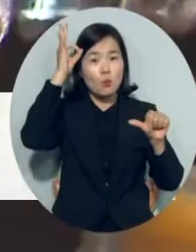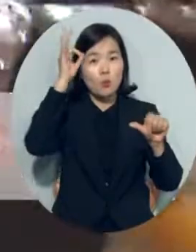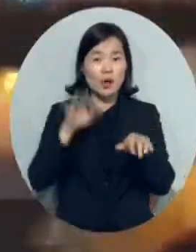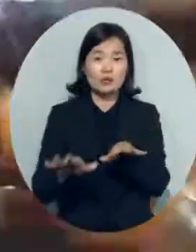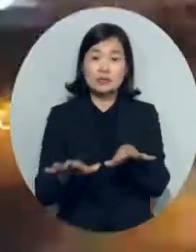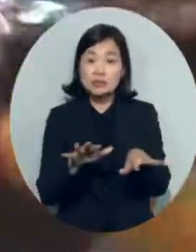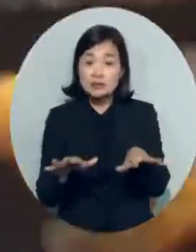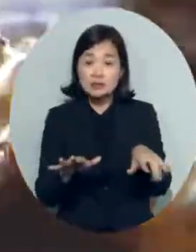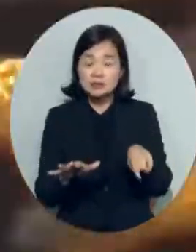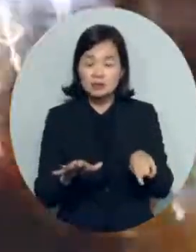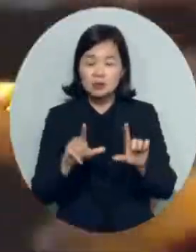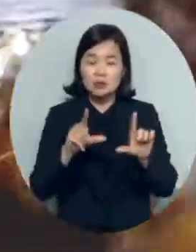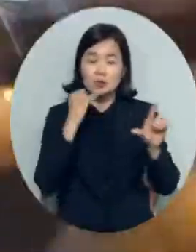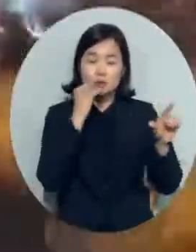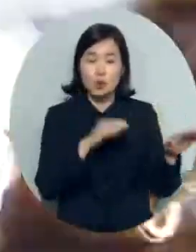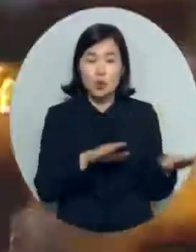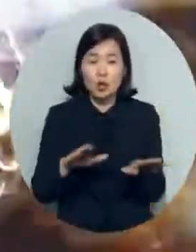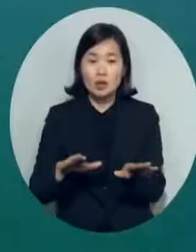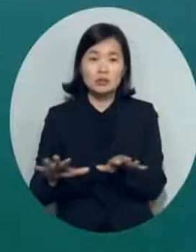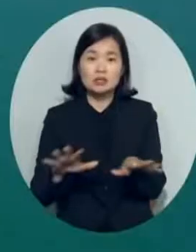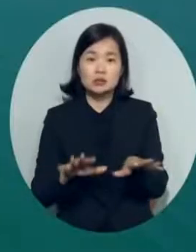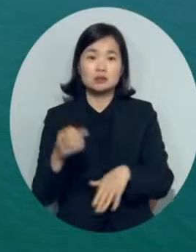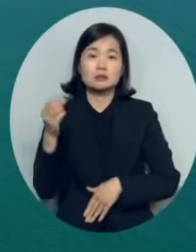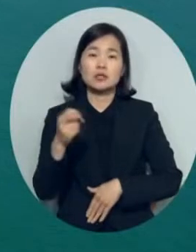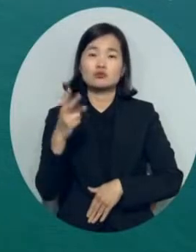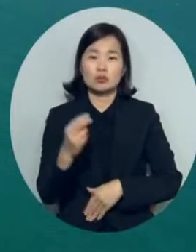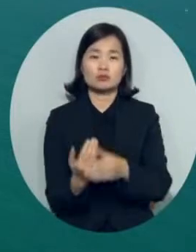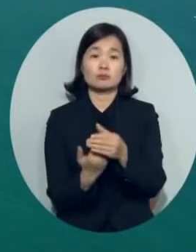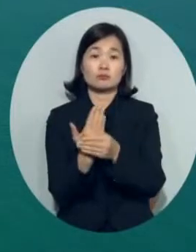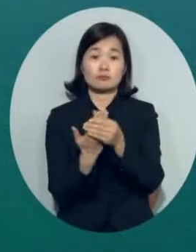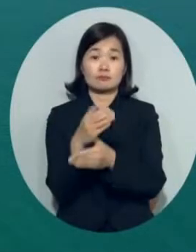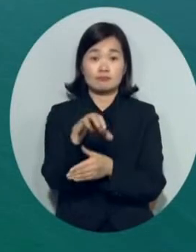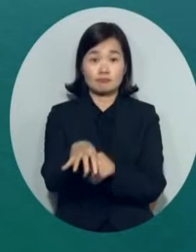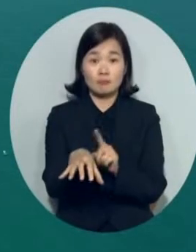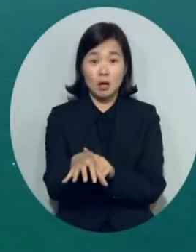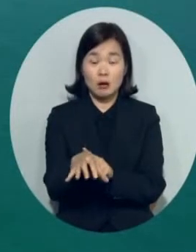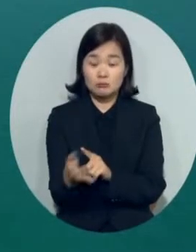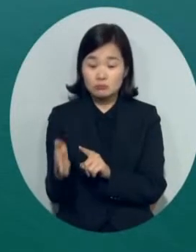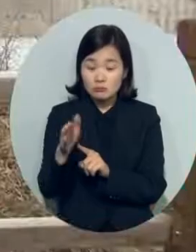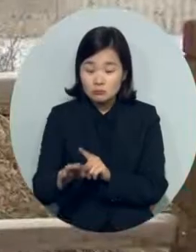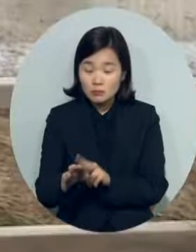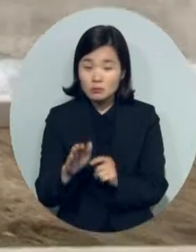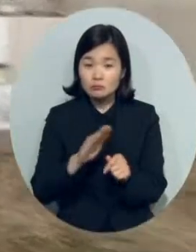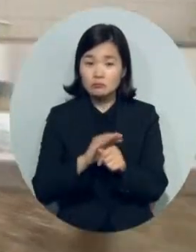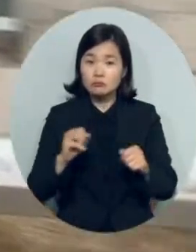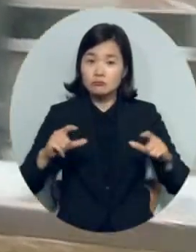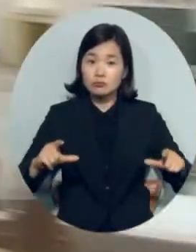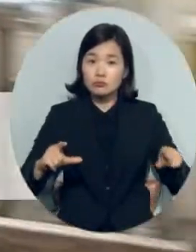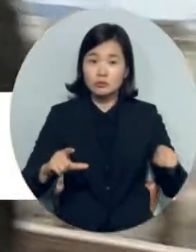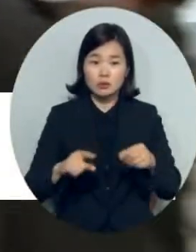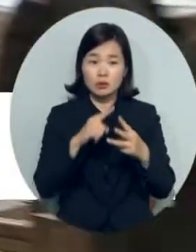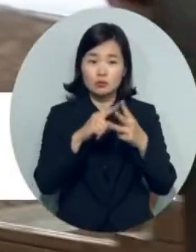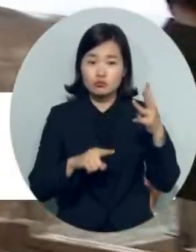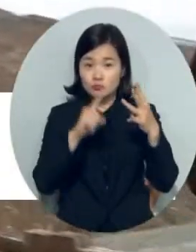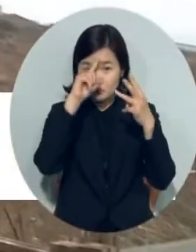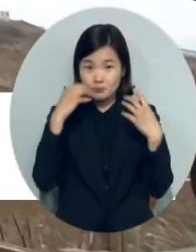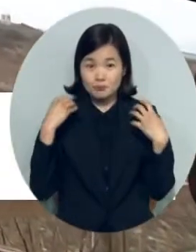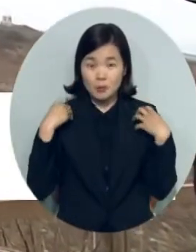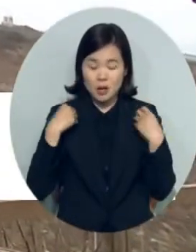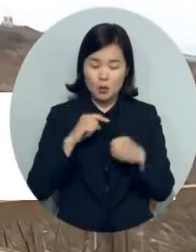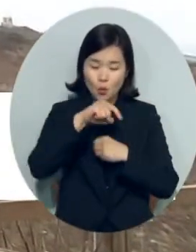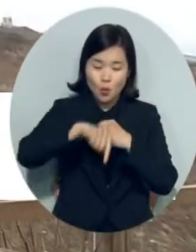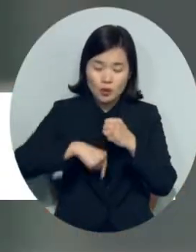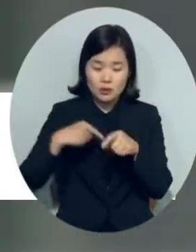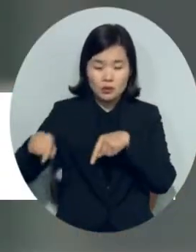까지 경북 동의하는 지진 다발 지역 입니다 하지만 경상북도는 윤석렬 3 정부의 진호 년